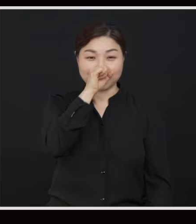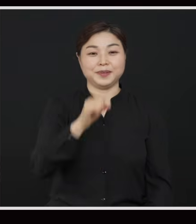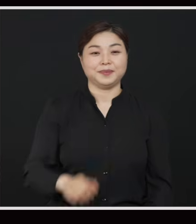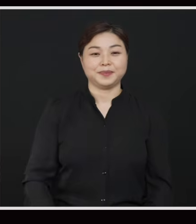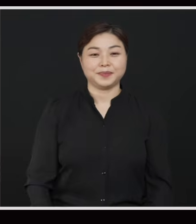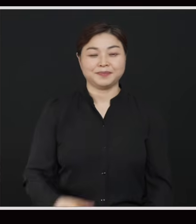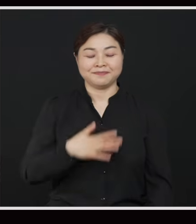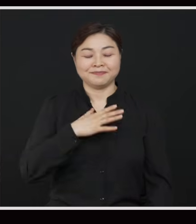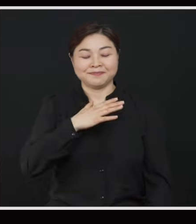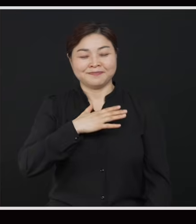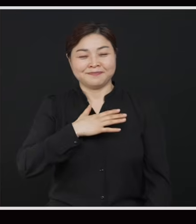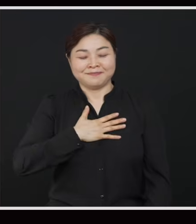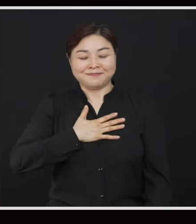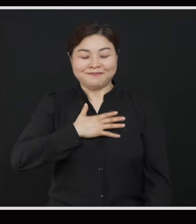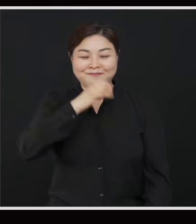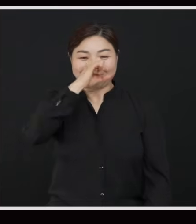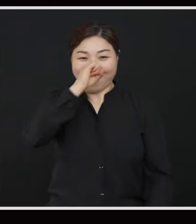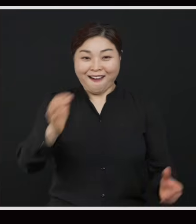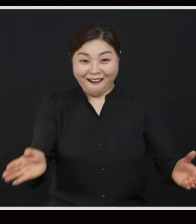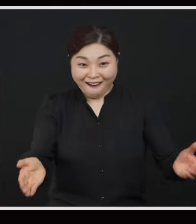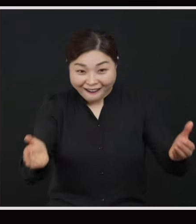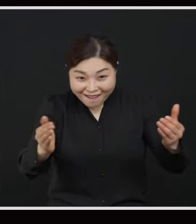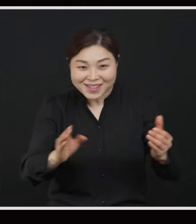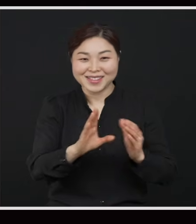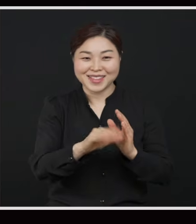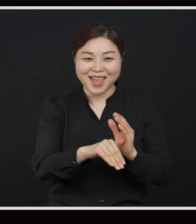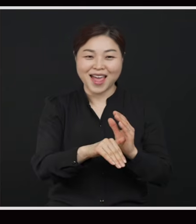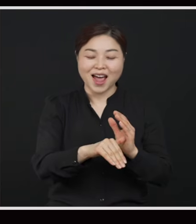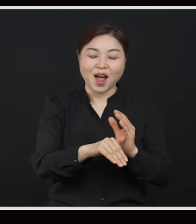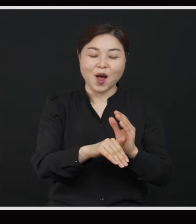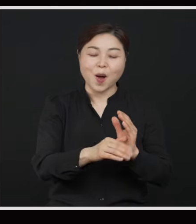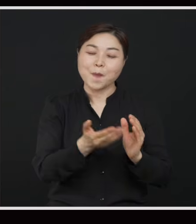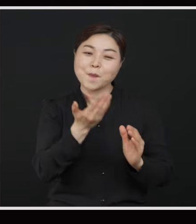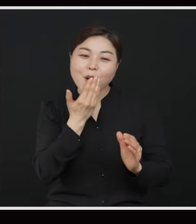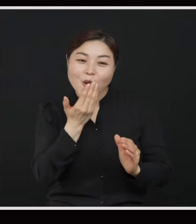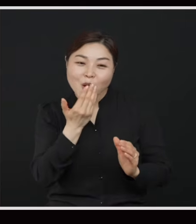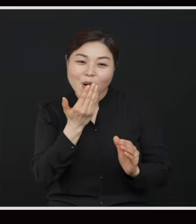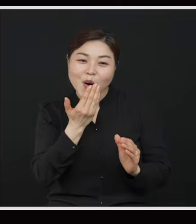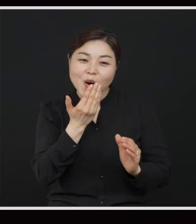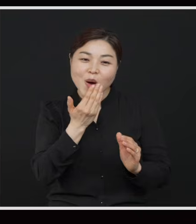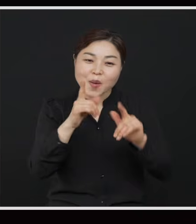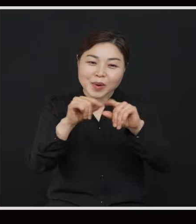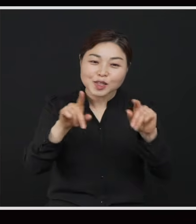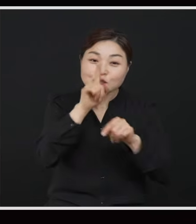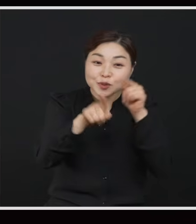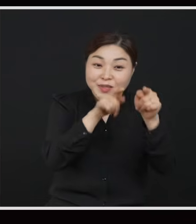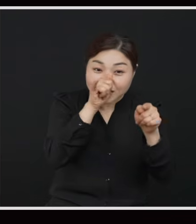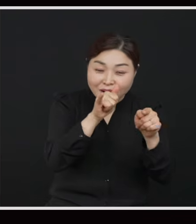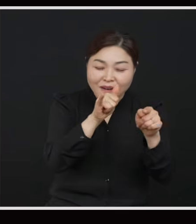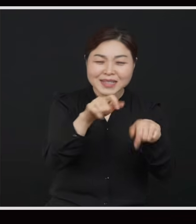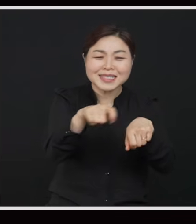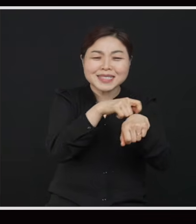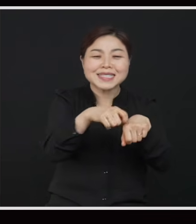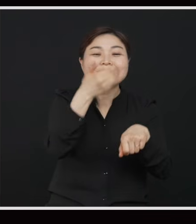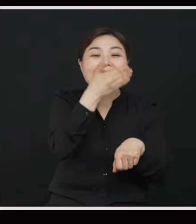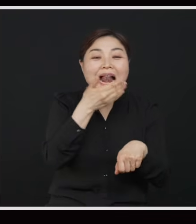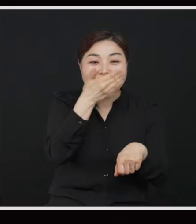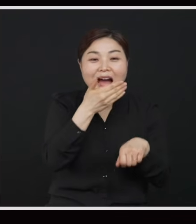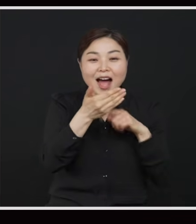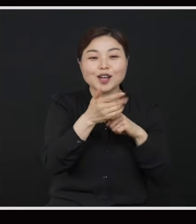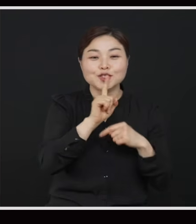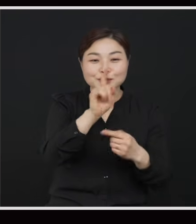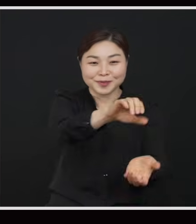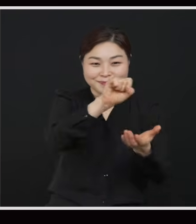기분이 흥이 돋아요. 흥을 돋고 싶으면은 우리가 먹을 거를 또 주문을 하고, 특히 달짝지근한 거를 주문을 하는